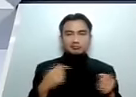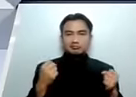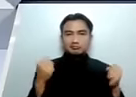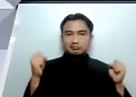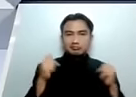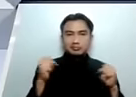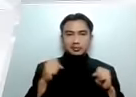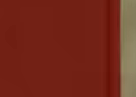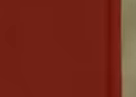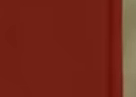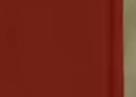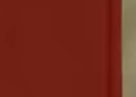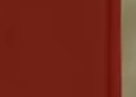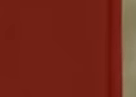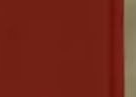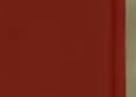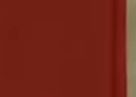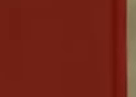sa China.